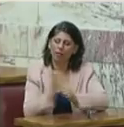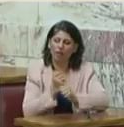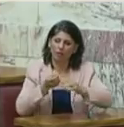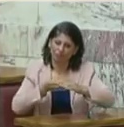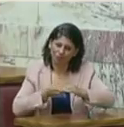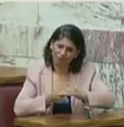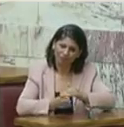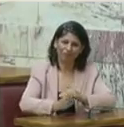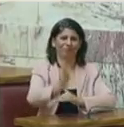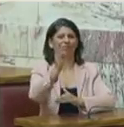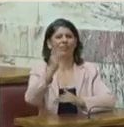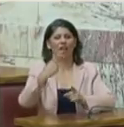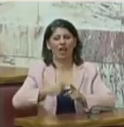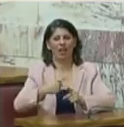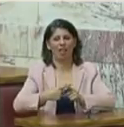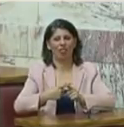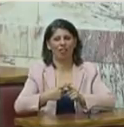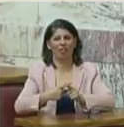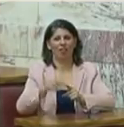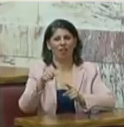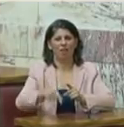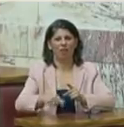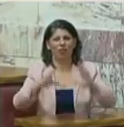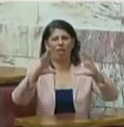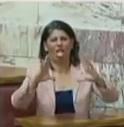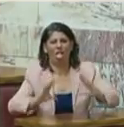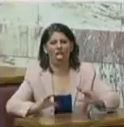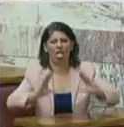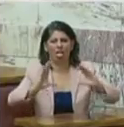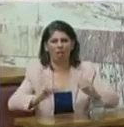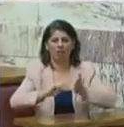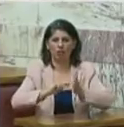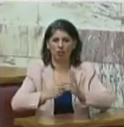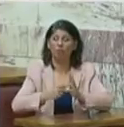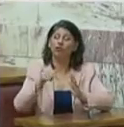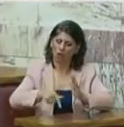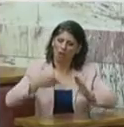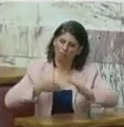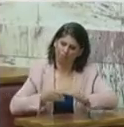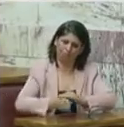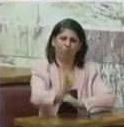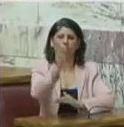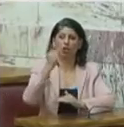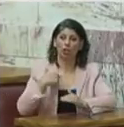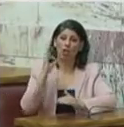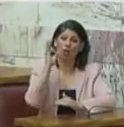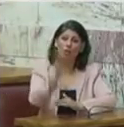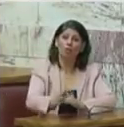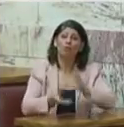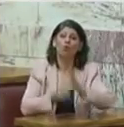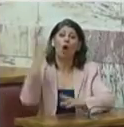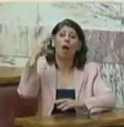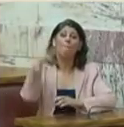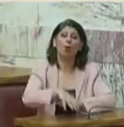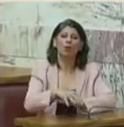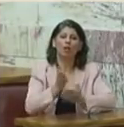τόπο από το έρευος και τον οδηγούμε σε μια νέα εποχή δίκαιης